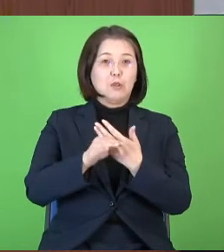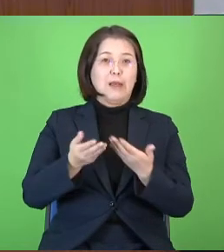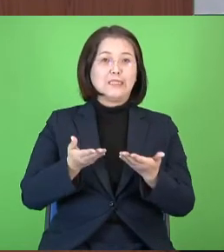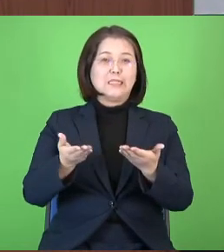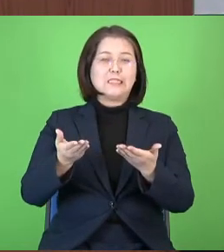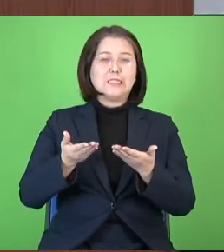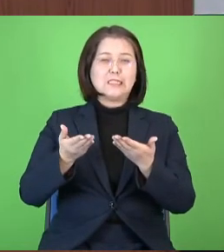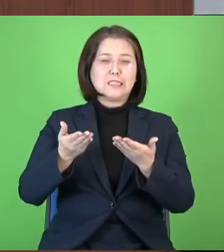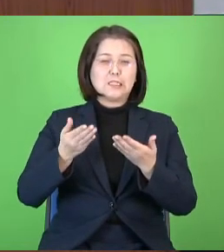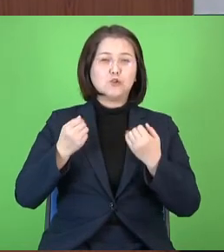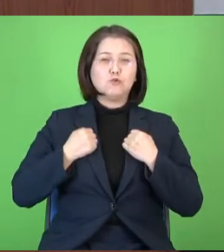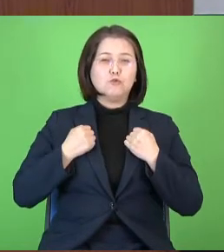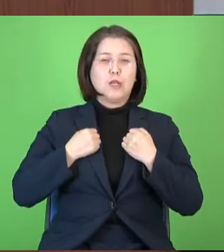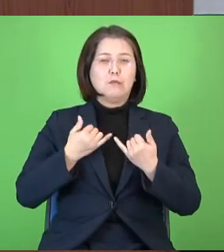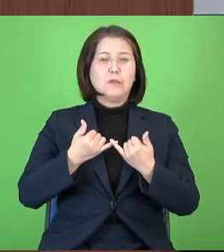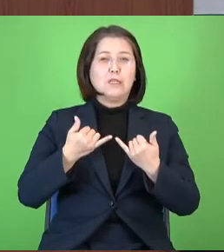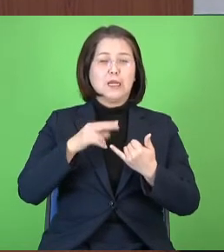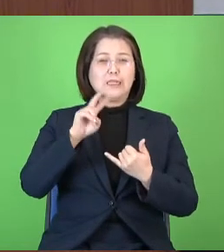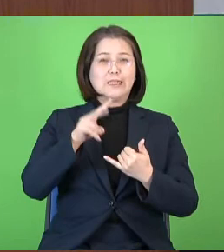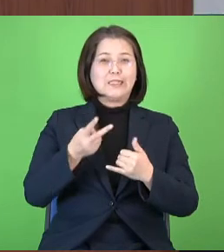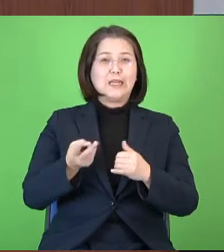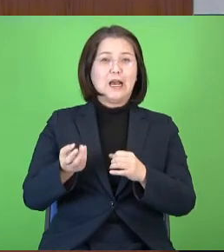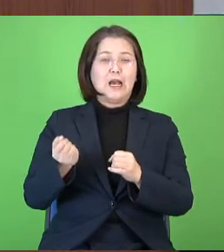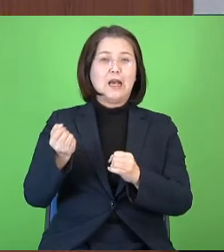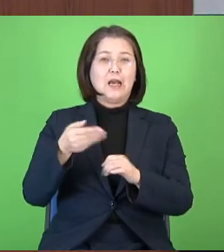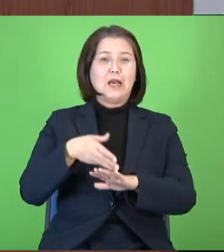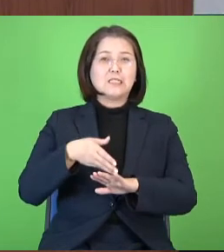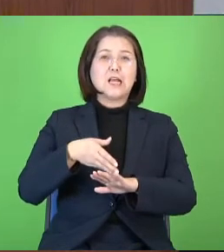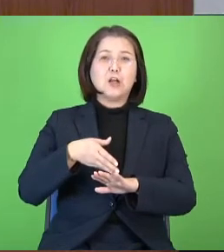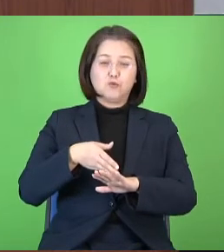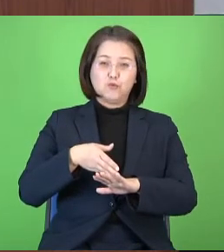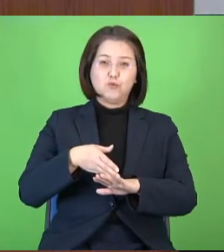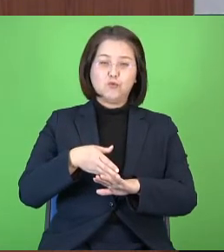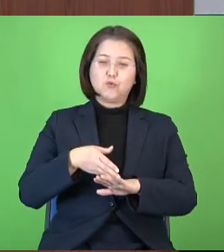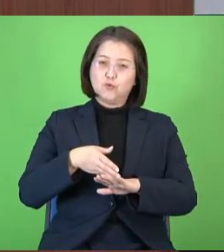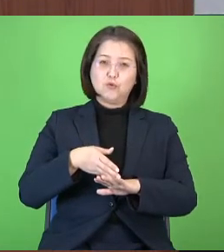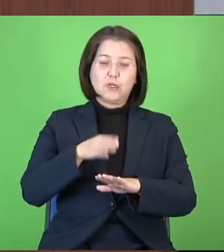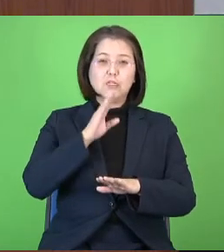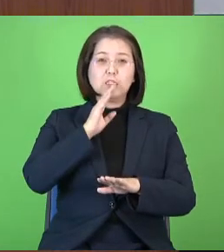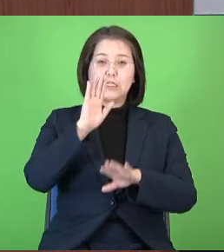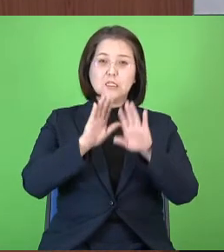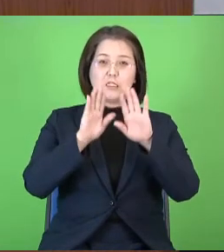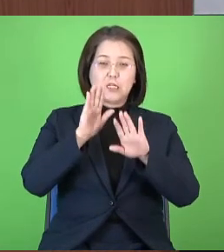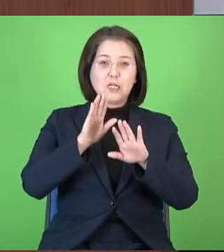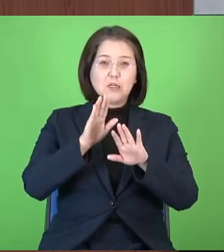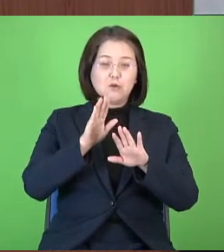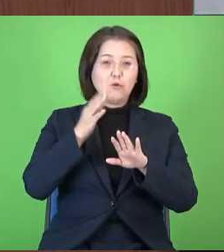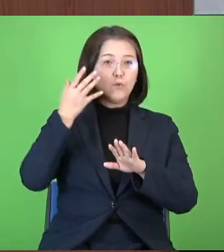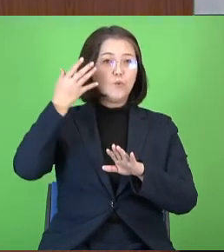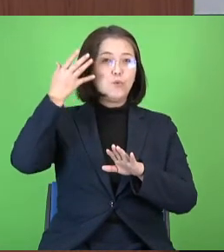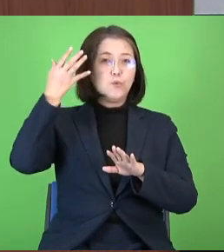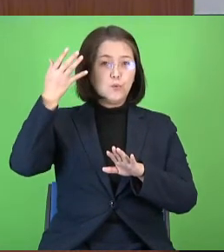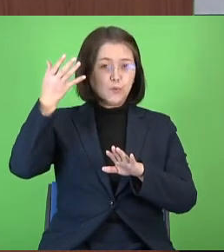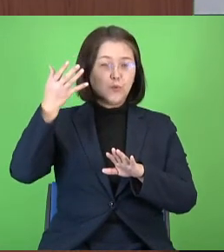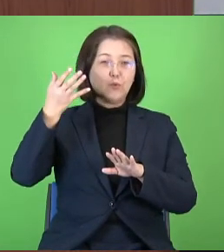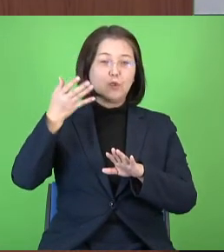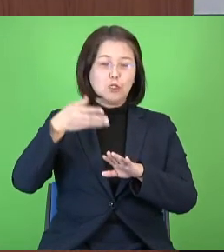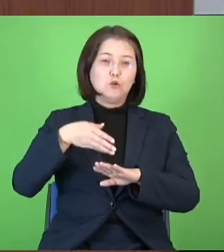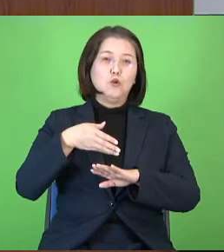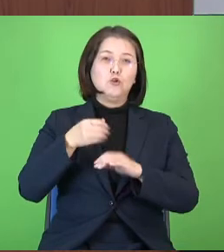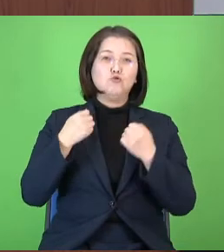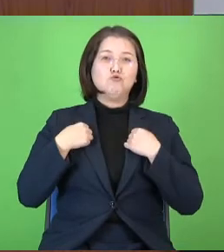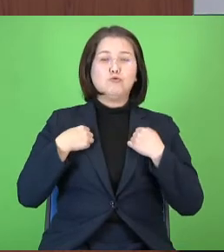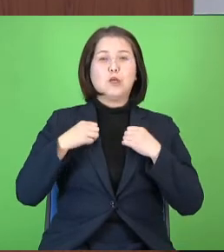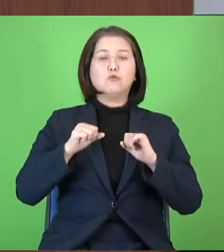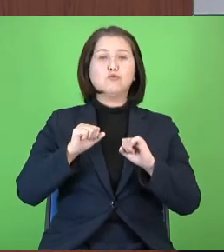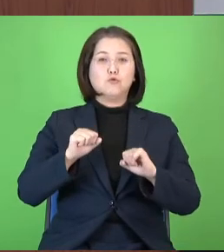というふうに伺ったんですけれどもその決定ホニーですねも各機関への周知ですとか例えばの自身の訓練